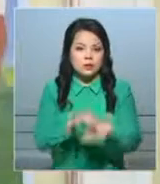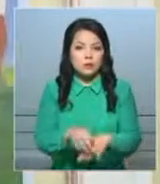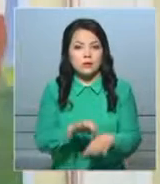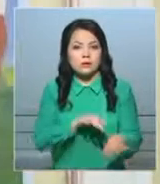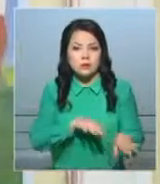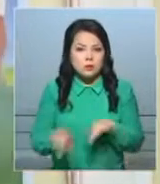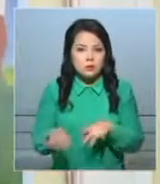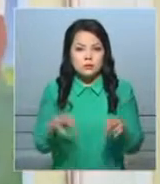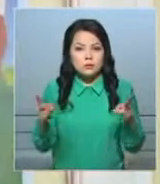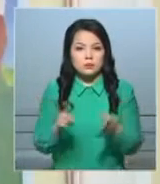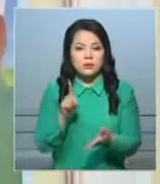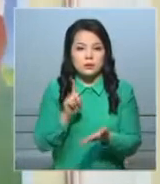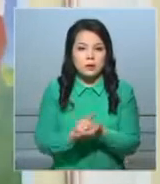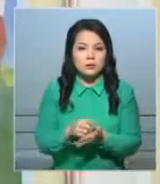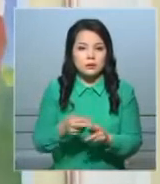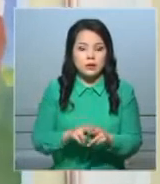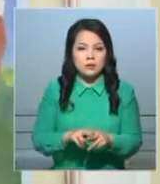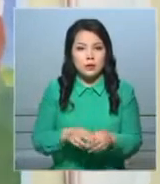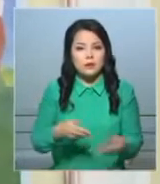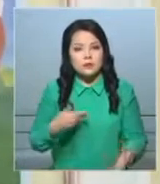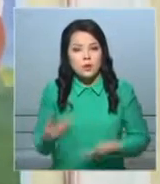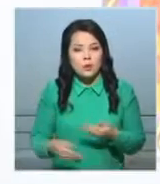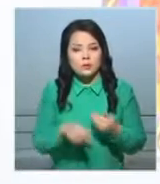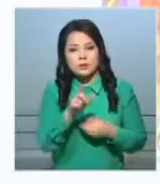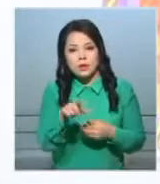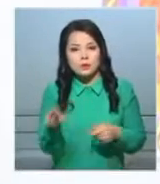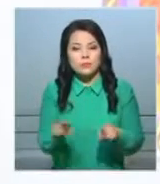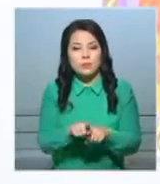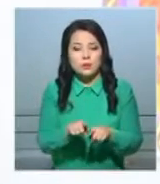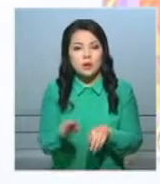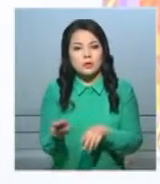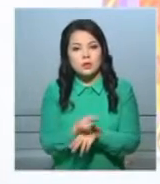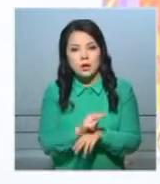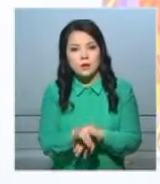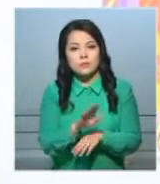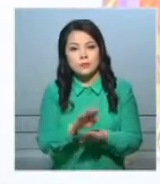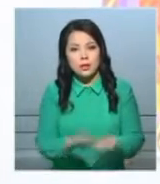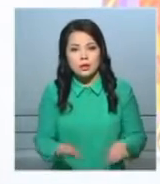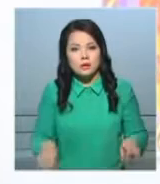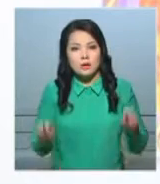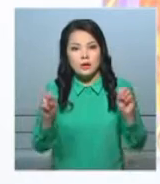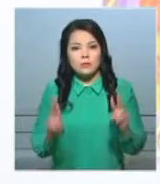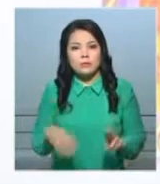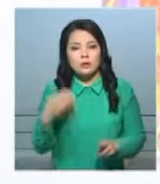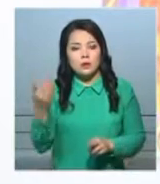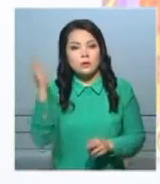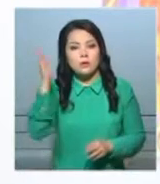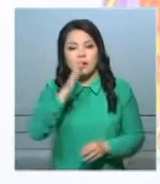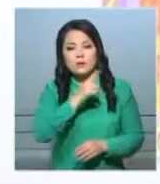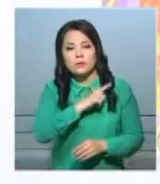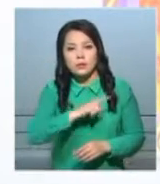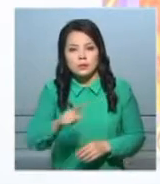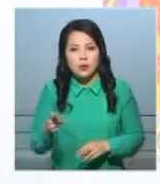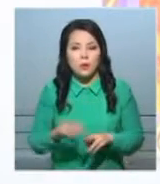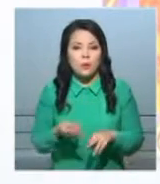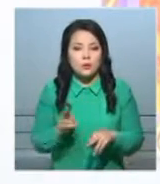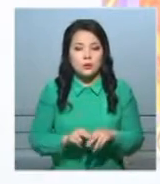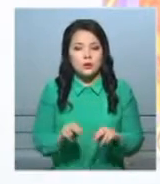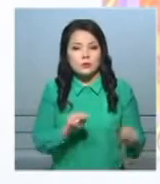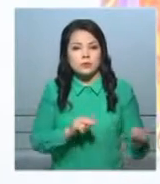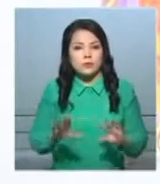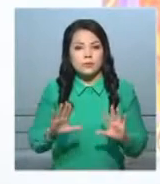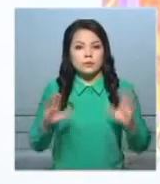бұл жаяу жүргіншілерді қағып кету фактісі. Емделіп жатқан балаларға алдағы уақытта осындай оқыс